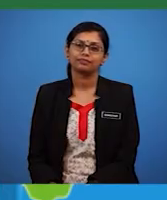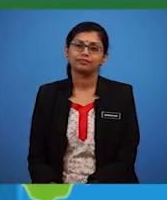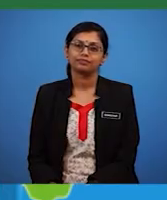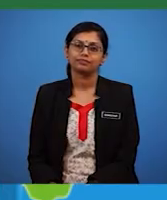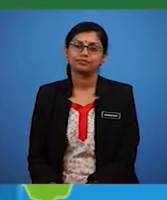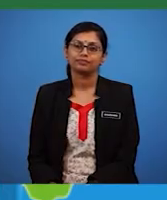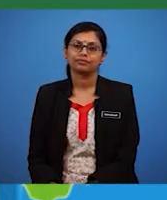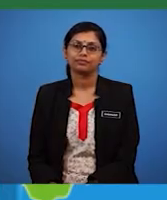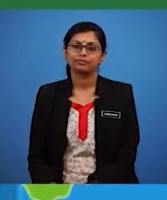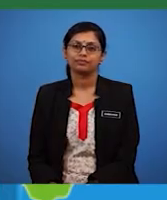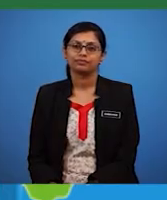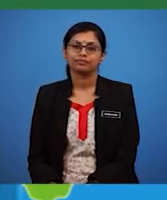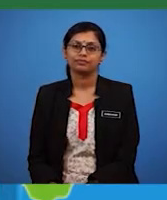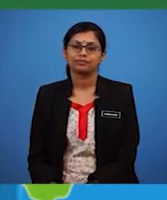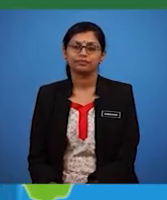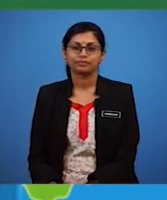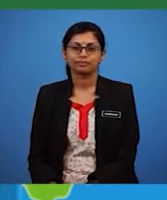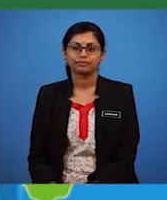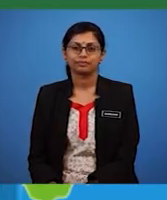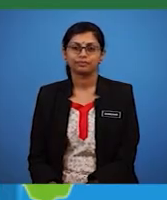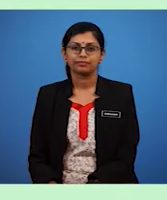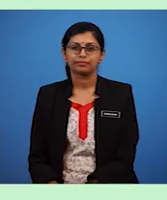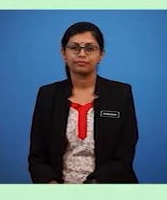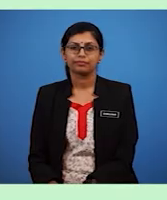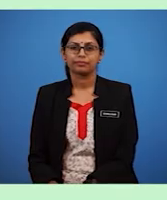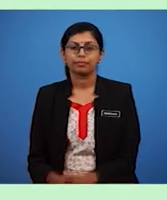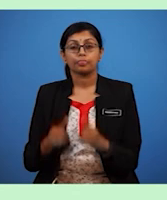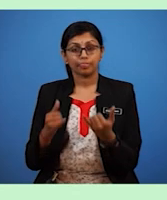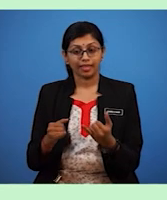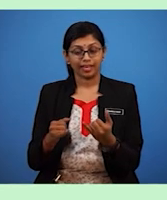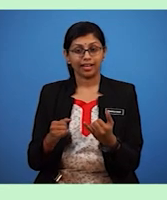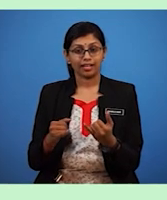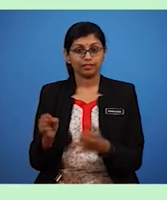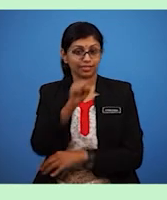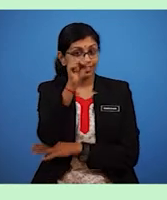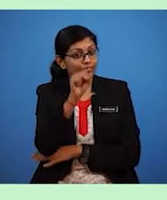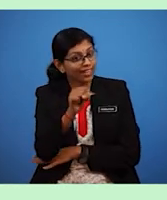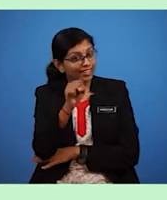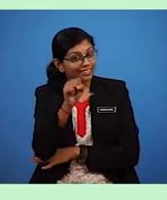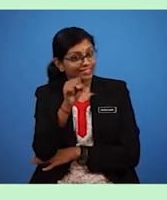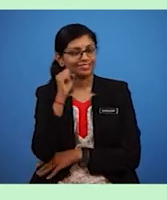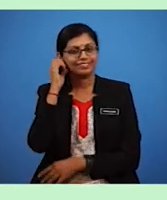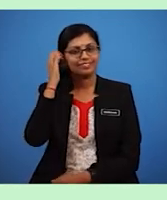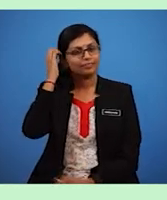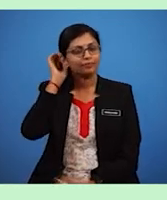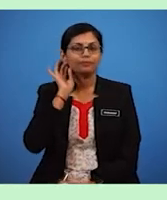Mudik ke hulu, mudik seberang. Jom uji minda sekarang.